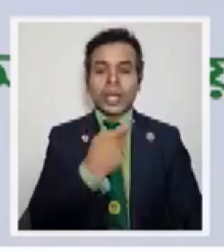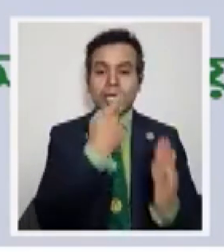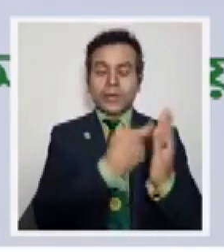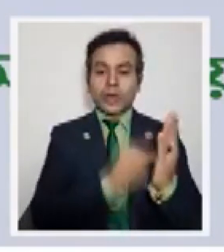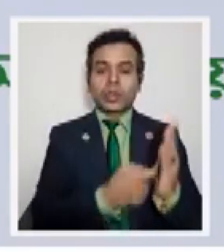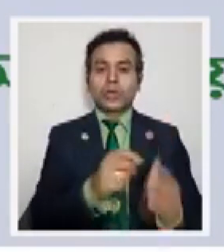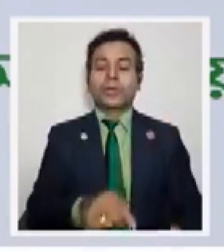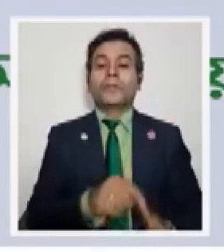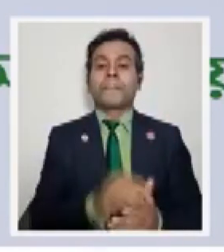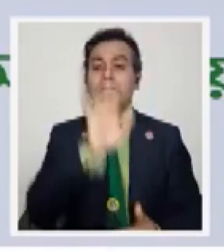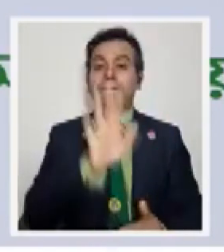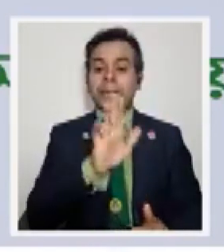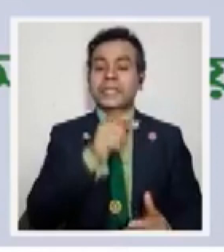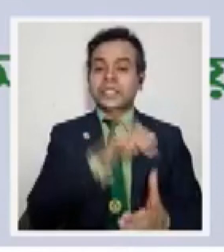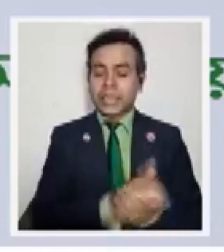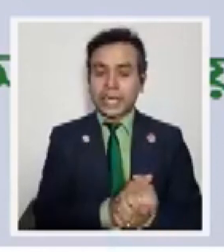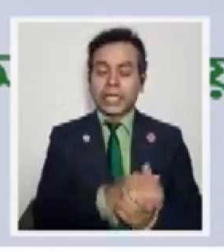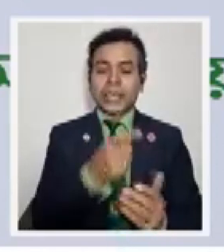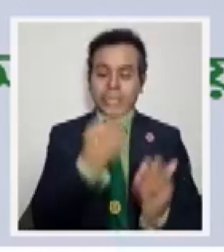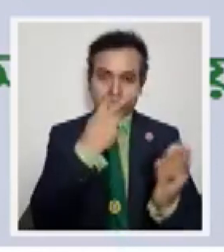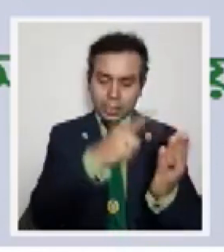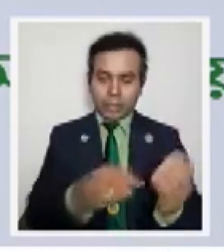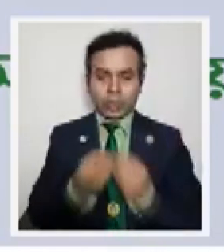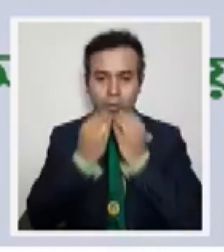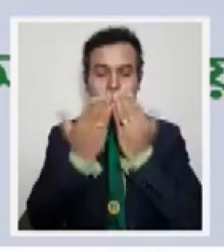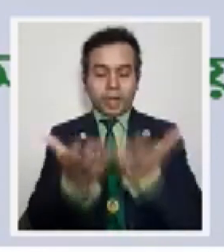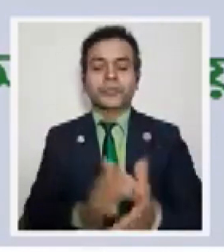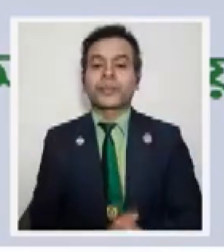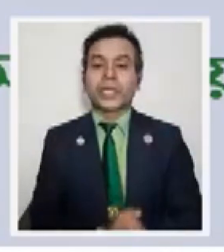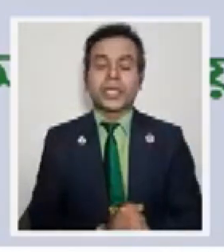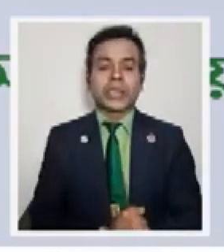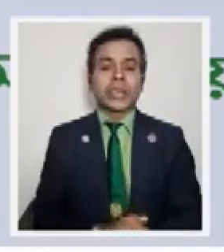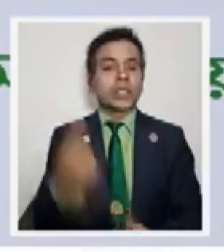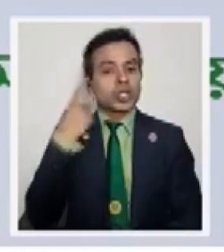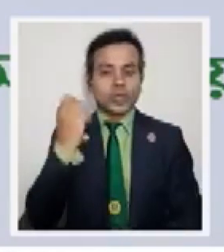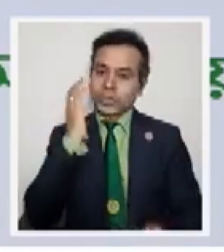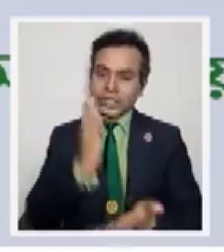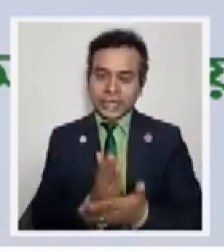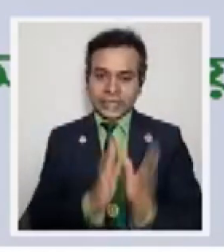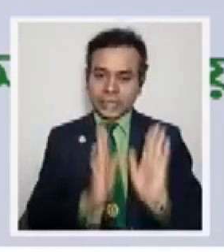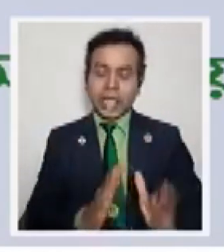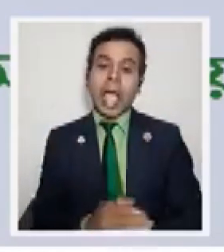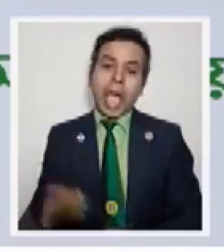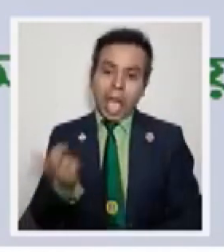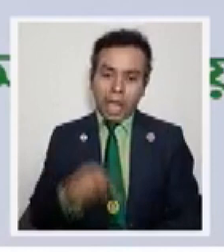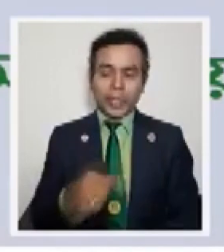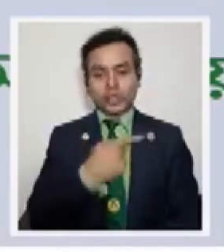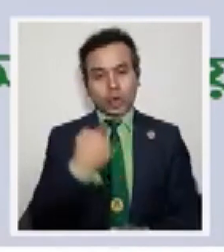দক্ষিণ এশিয়া পরিস্থিতি এবং বিশ্ব পরিস্থিতি আমরা সংগ্রহ করেছি বিশ্ব স্বাস্থ্য সংস্থার সিচুয়েশন রিপোর্ট